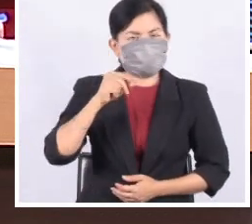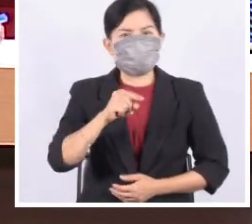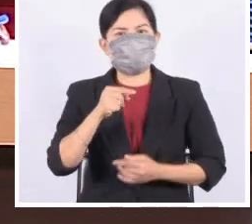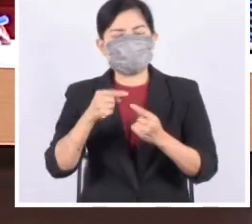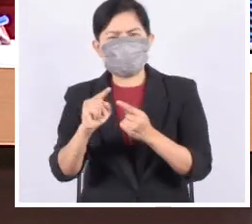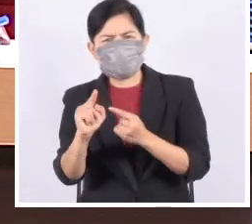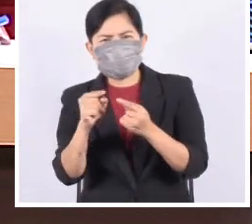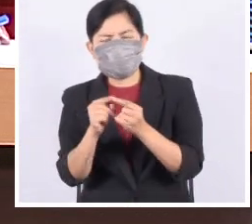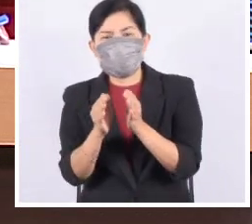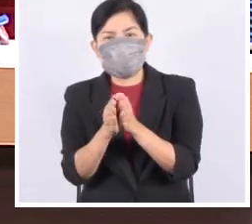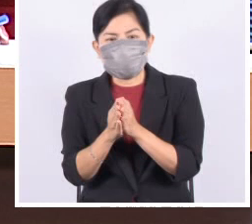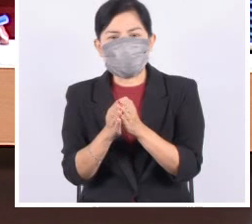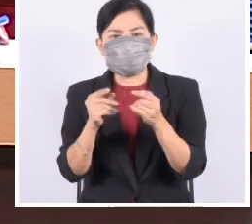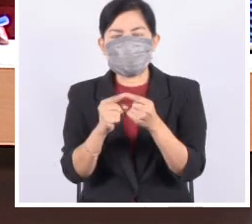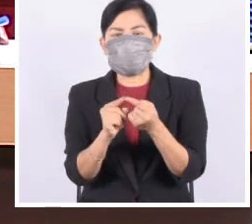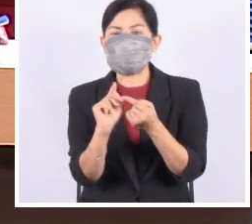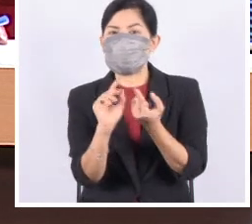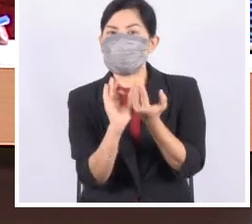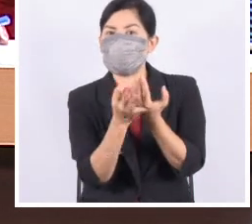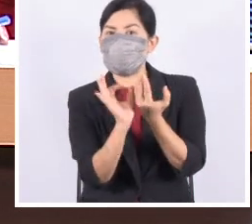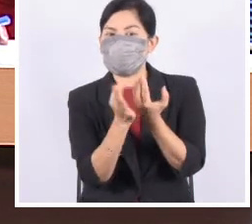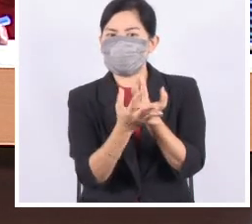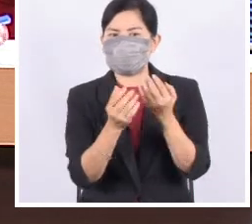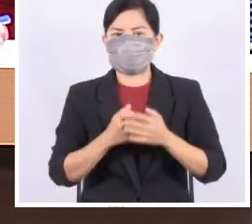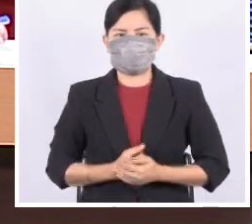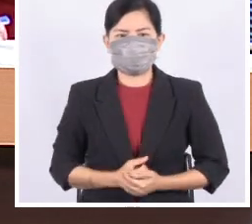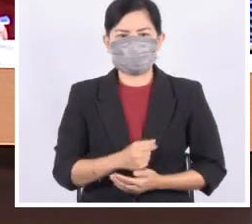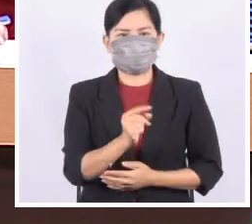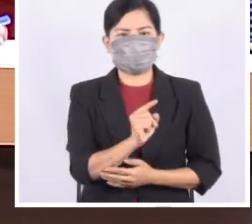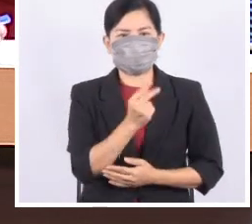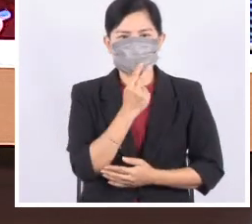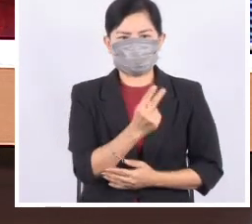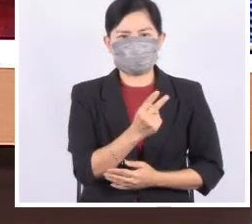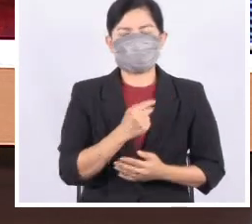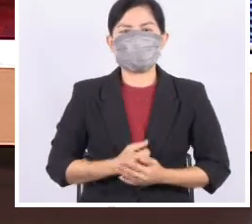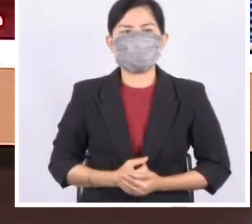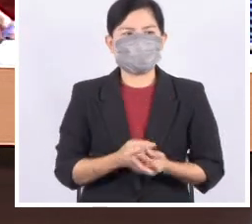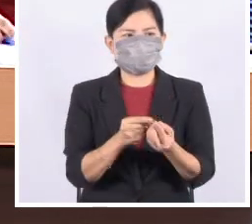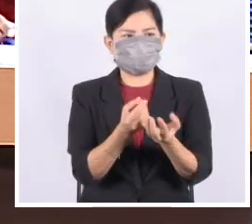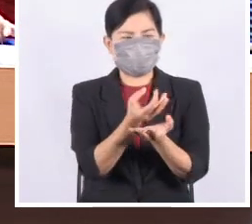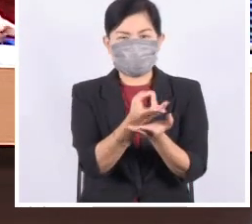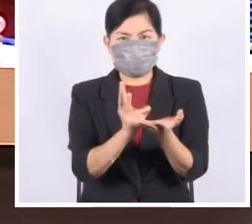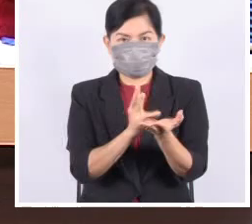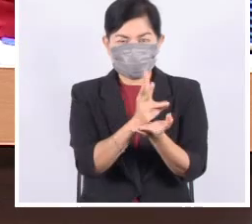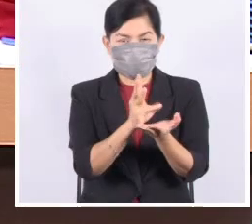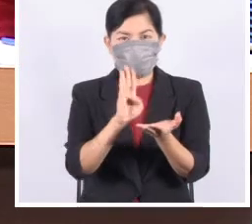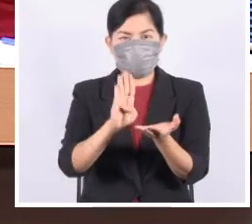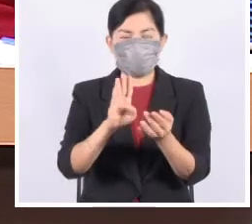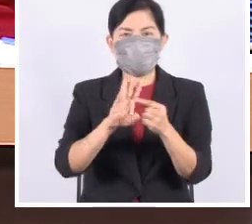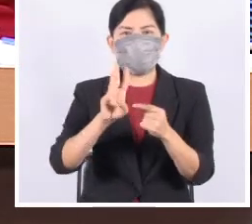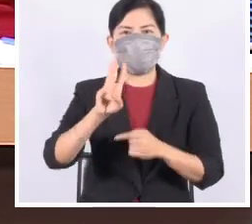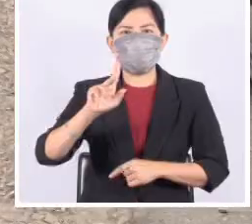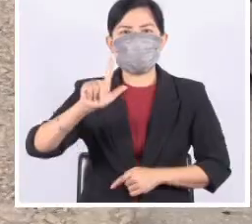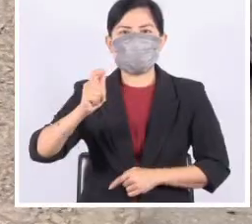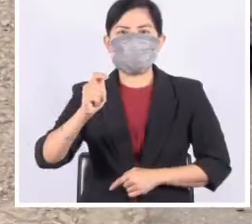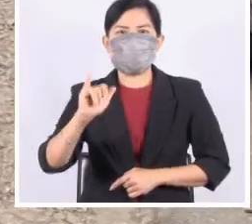ไม้ ออกมาเป็นบัวลอยทุเรียนเคยเห็นกันไหมคะ กิน ฟังกันดูดีนะเจ๋งนะเอาไปดูหน้าตา